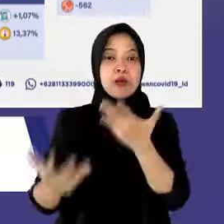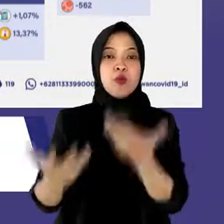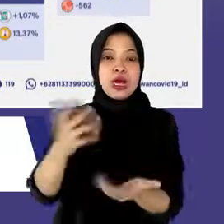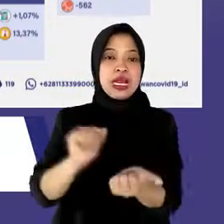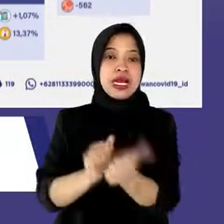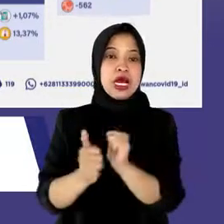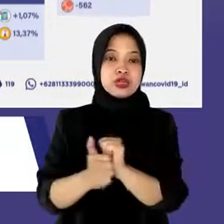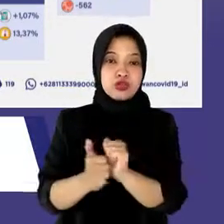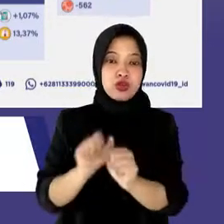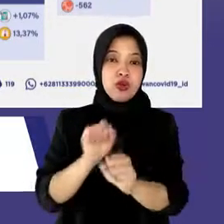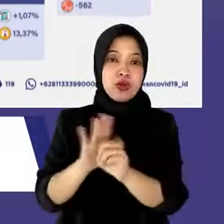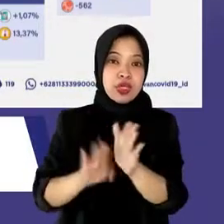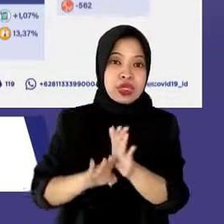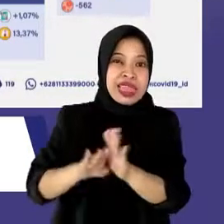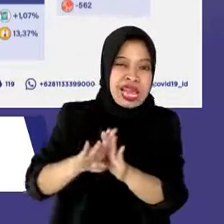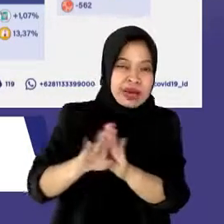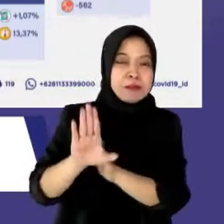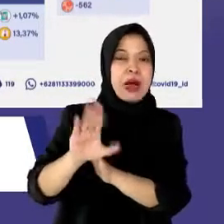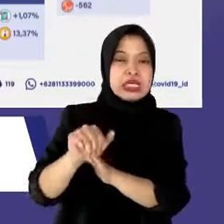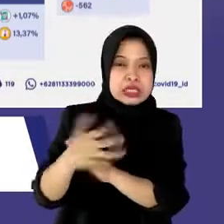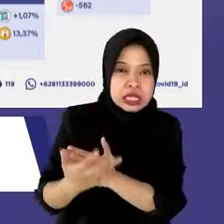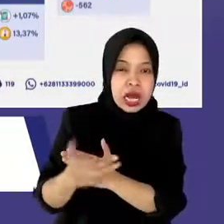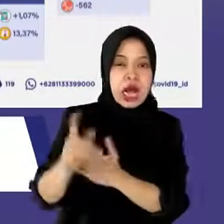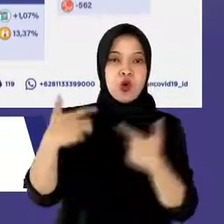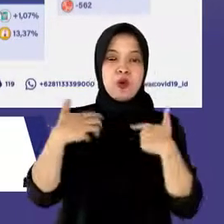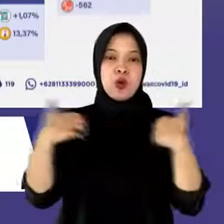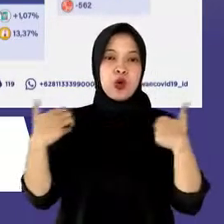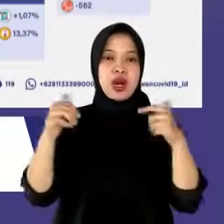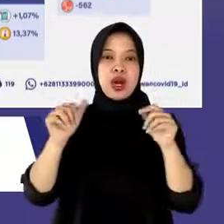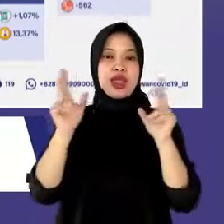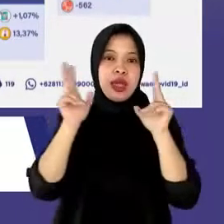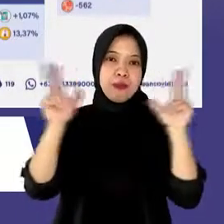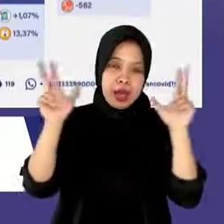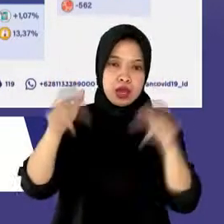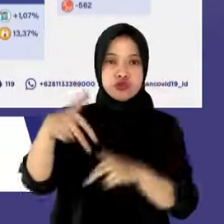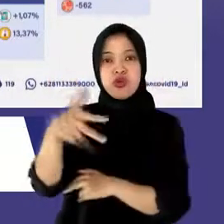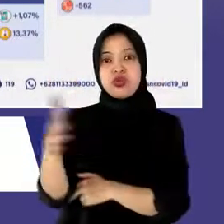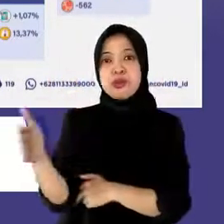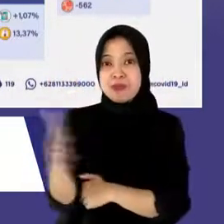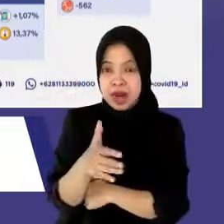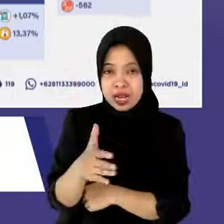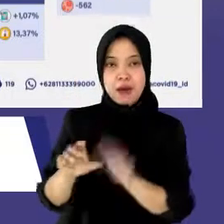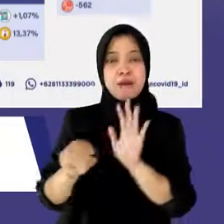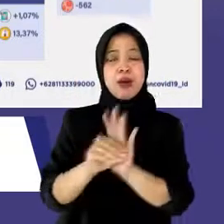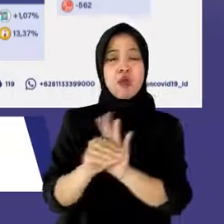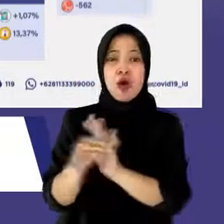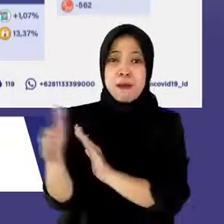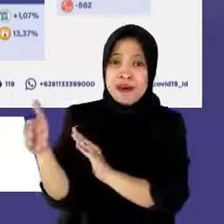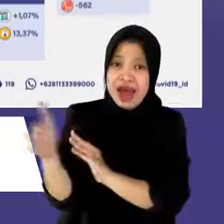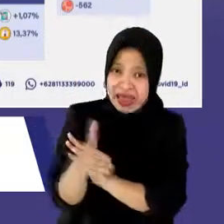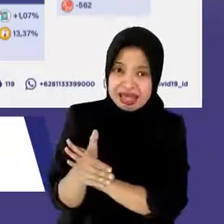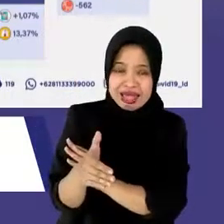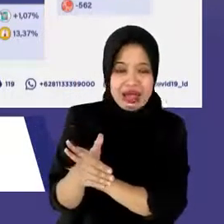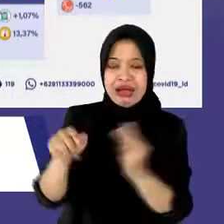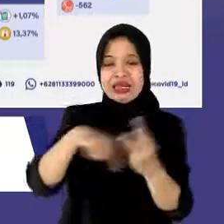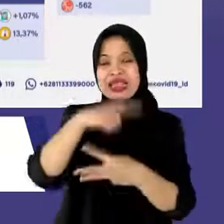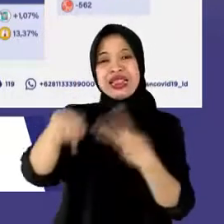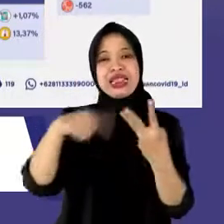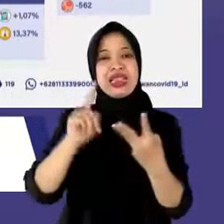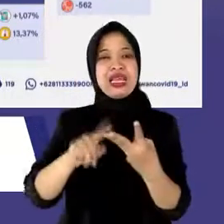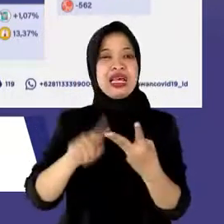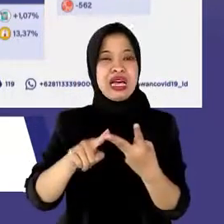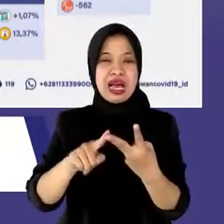mengalami kenaikan kasus pada minggu ini utamanya gubernur NTB Sulawesi Barat dan papua barat yang cenderung